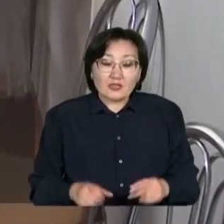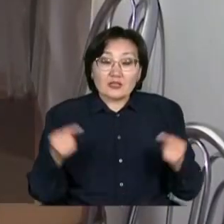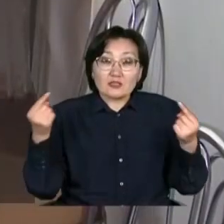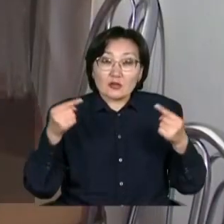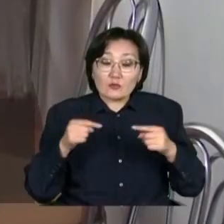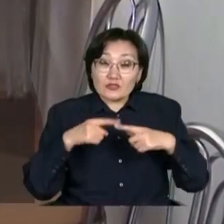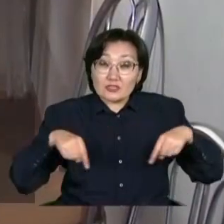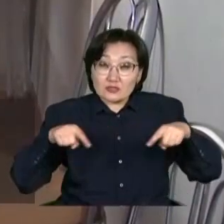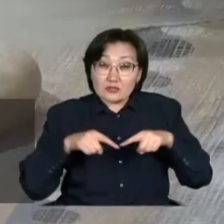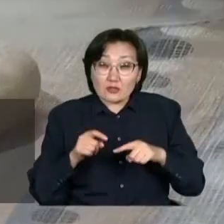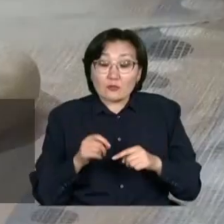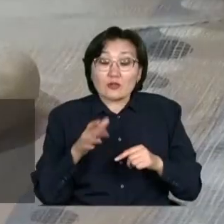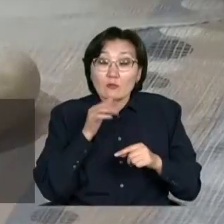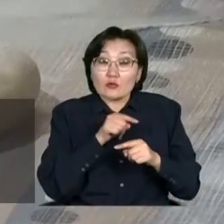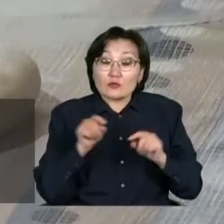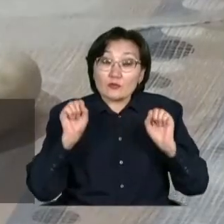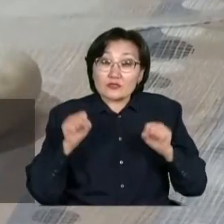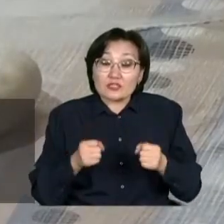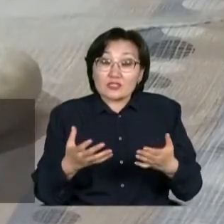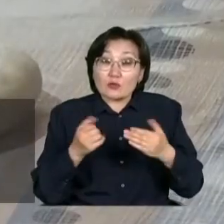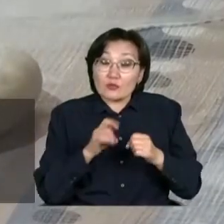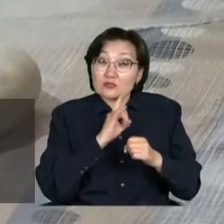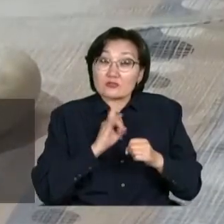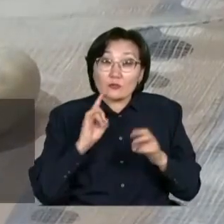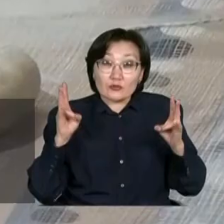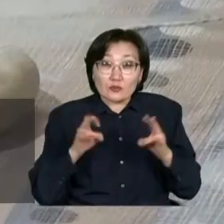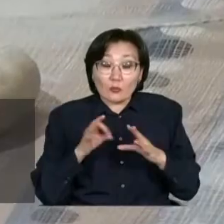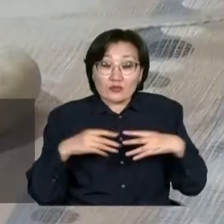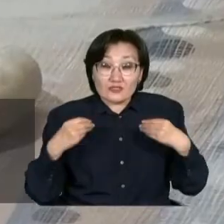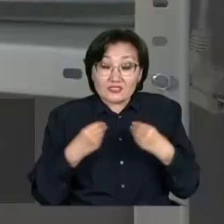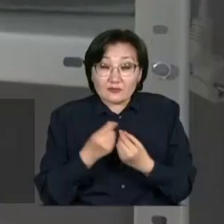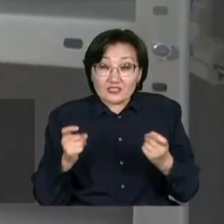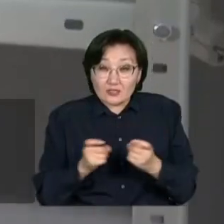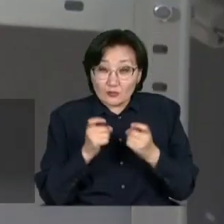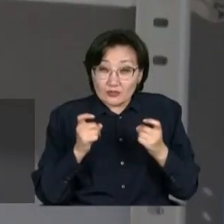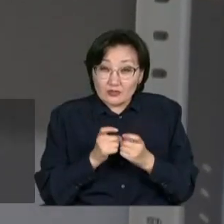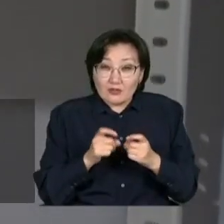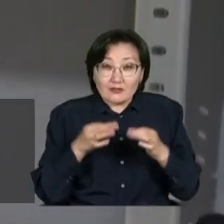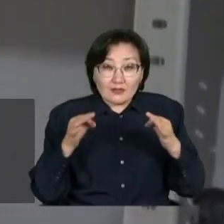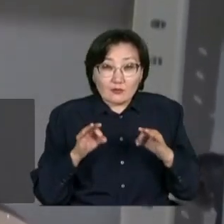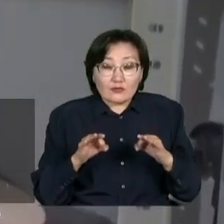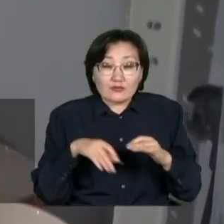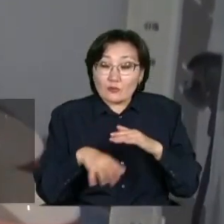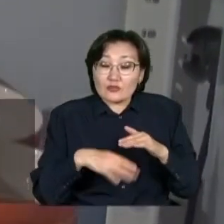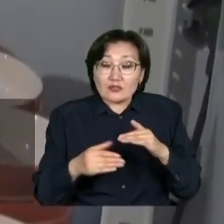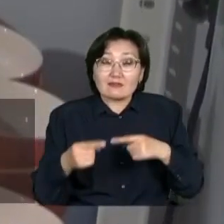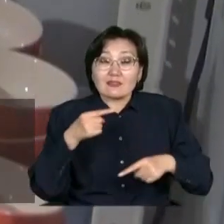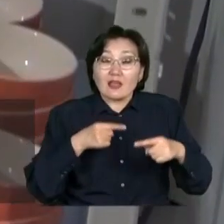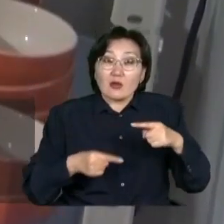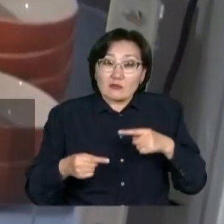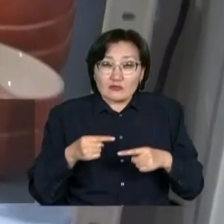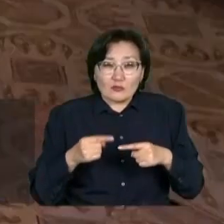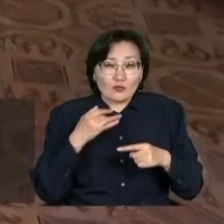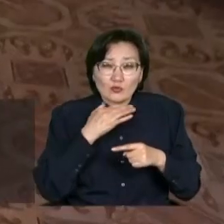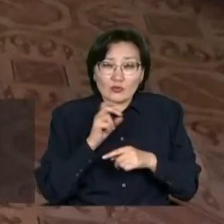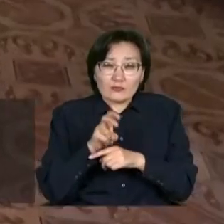Кризисные центры, которые на определенное время могут принять женщин, пострадавших от семейно-бытового насилия, не пустеют, а напротив принимают все больше